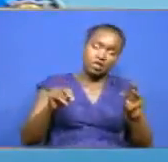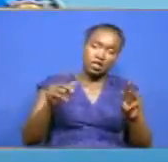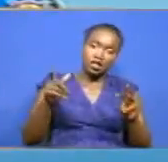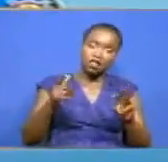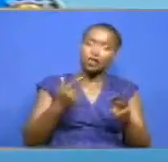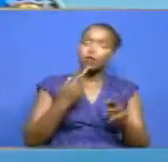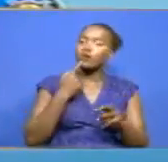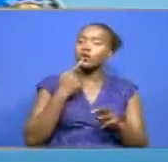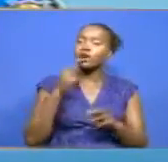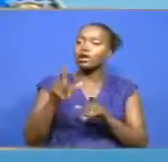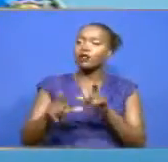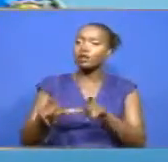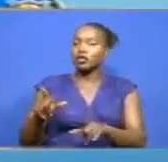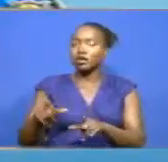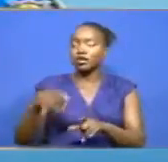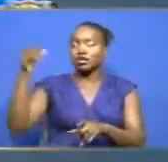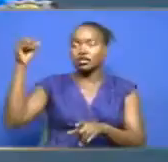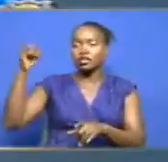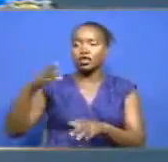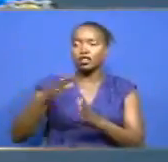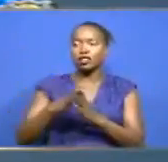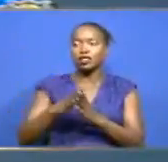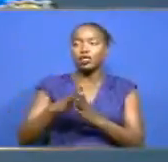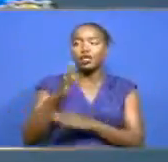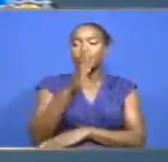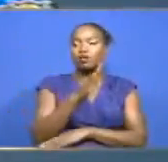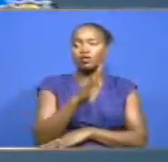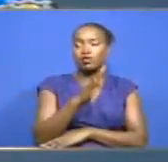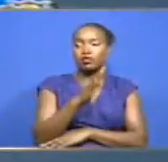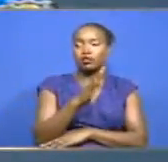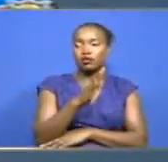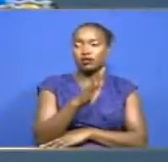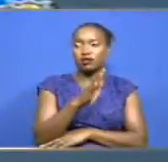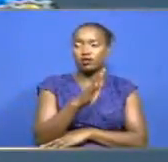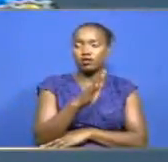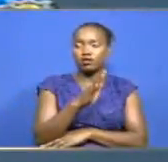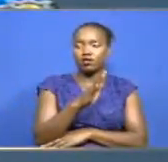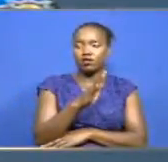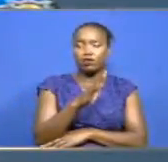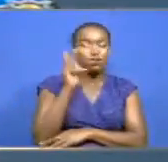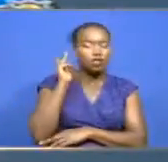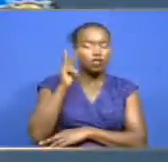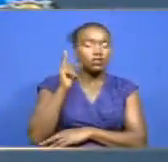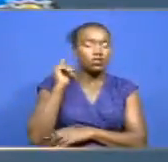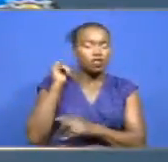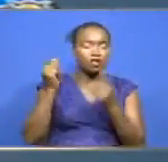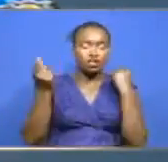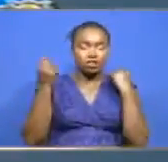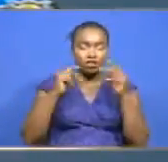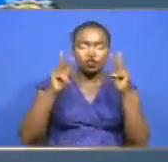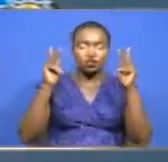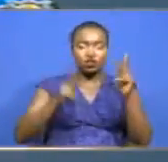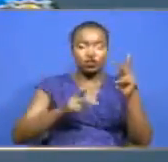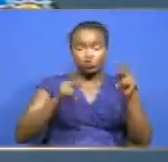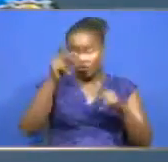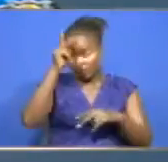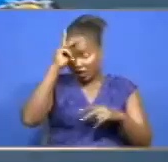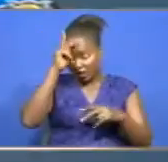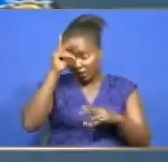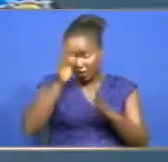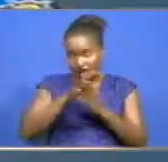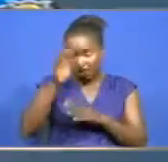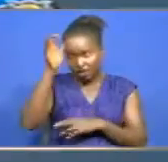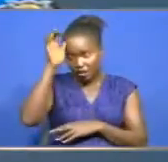kutakuwa na vipindi vya jua. Itakapotimu majira ya alasiri ni kwamba maeneo ya Kisii, Kericho, Kisumu, Kakamega na vilevile